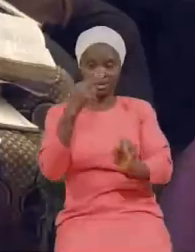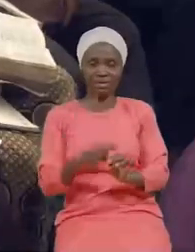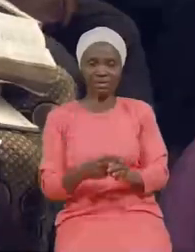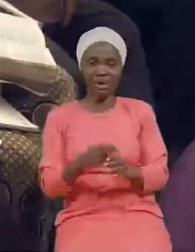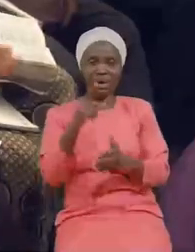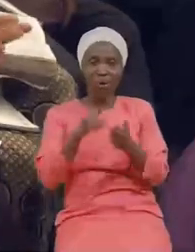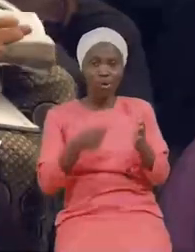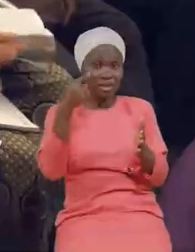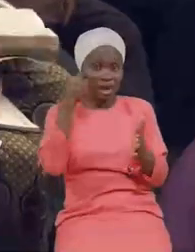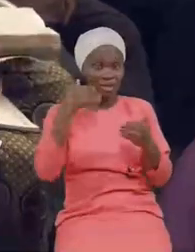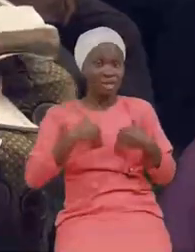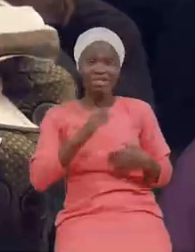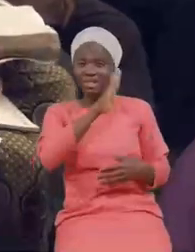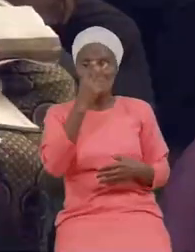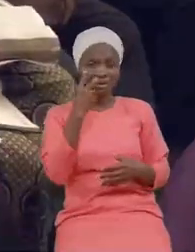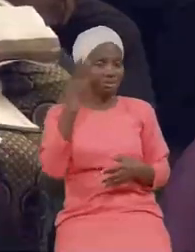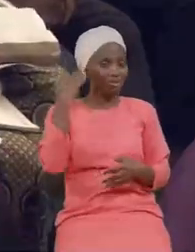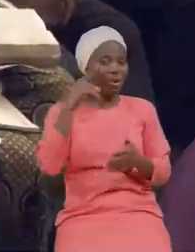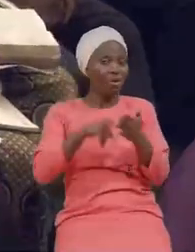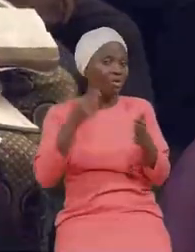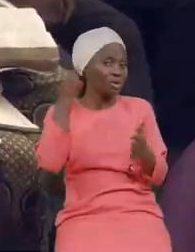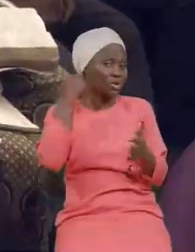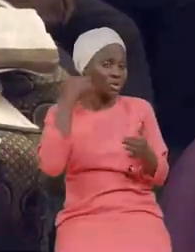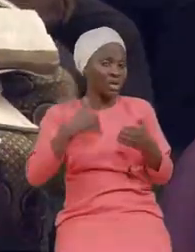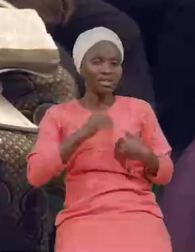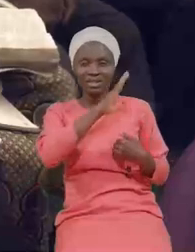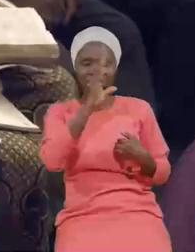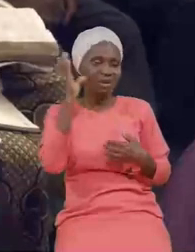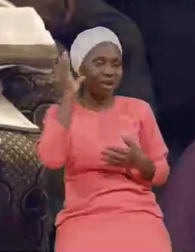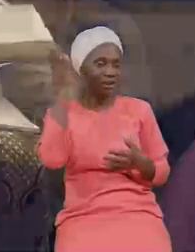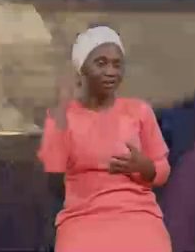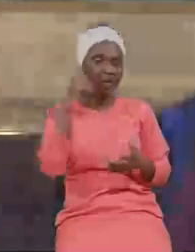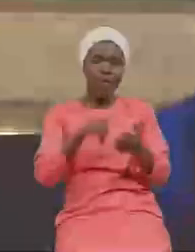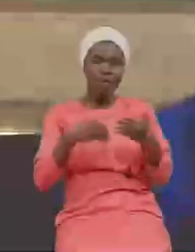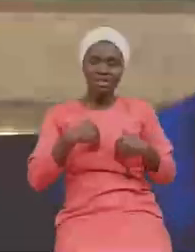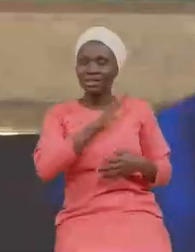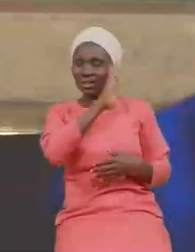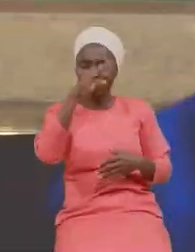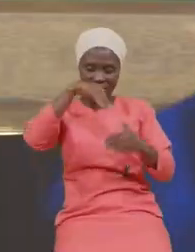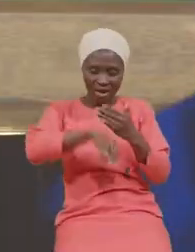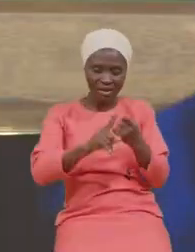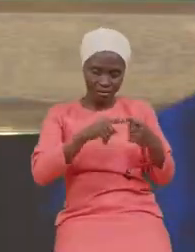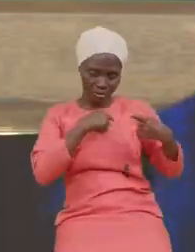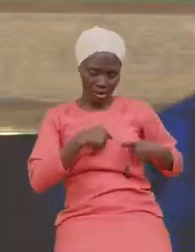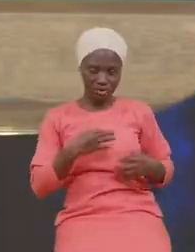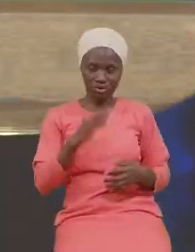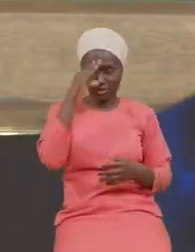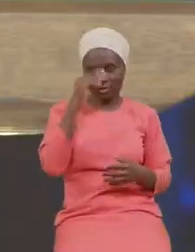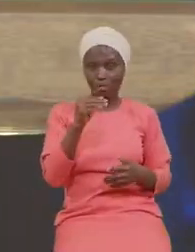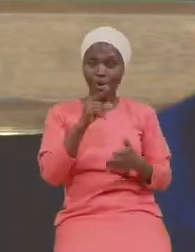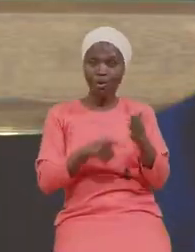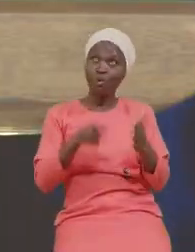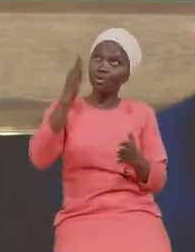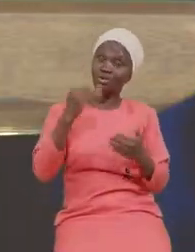vu ce que les oreilles n'ont jamais entendu ce qui n'est jamais entré dans le cœur des hommes ce que Dieu